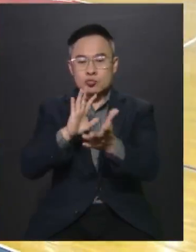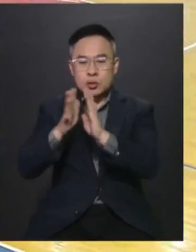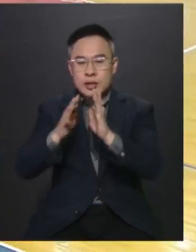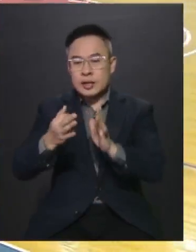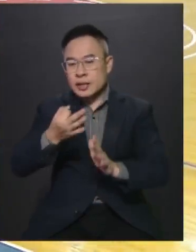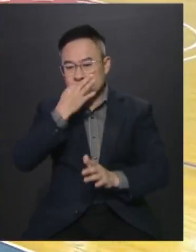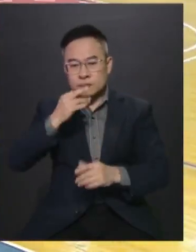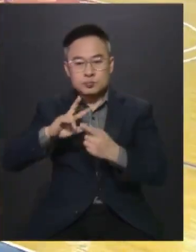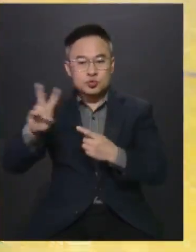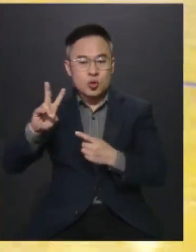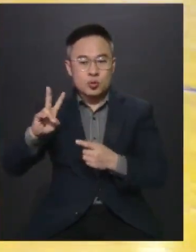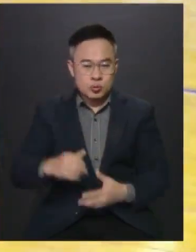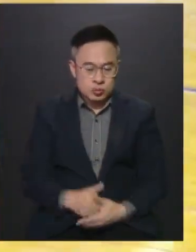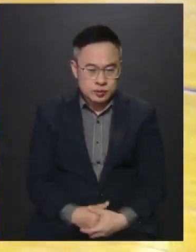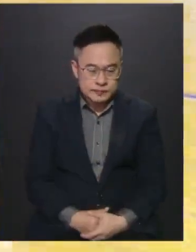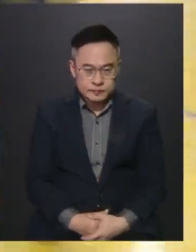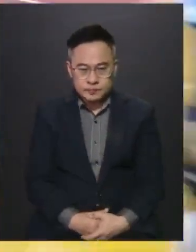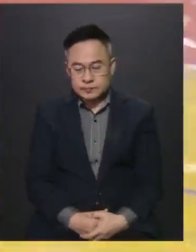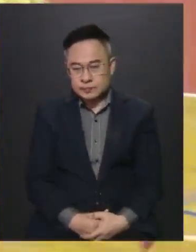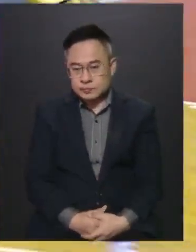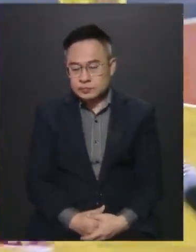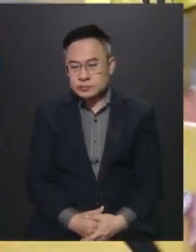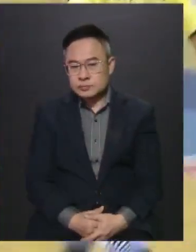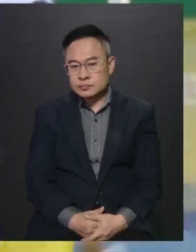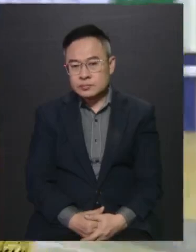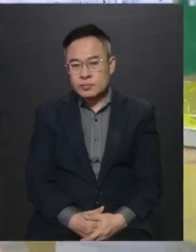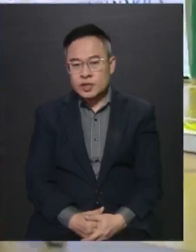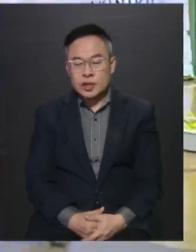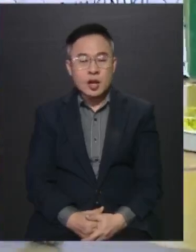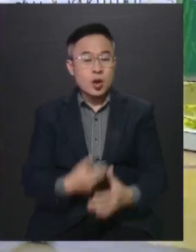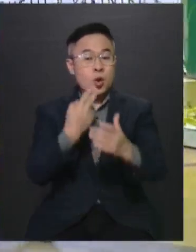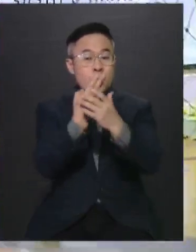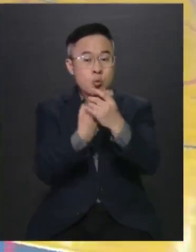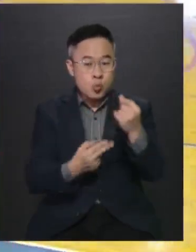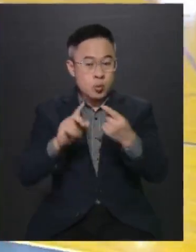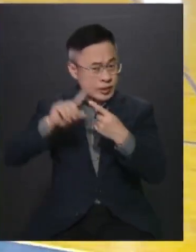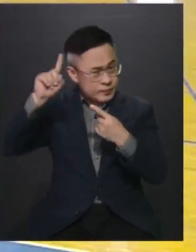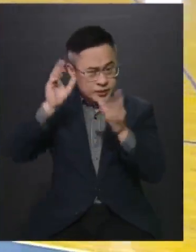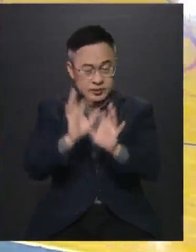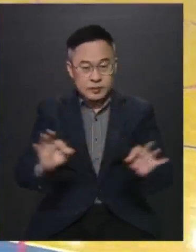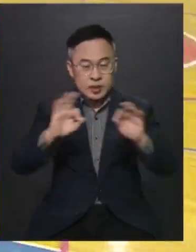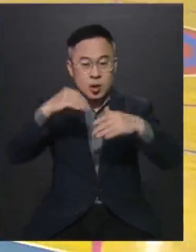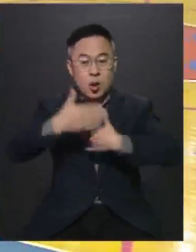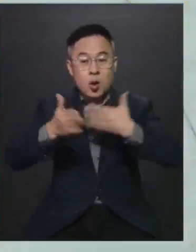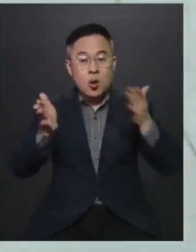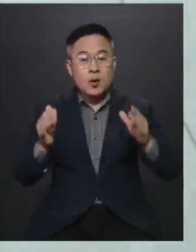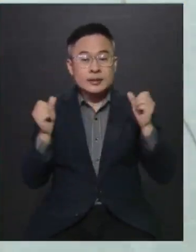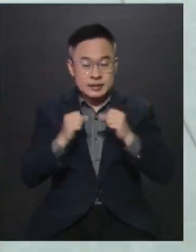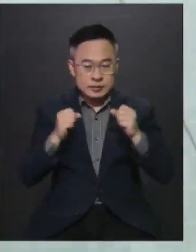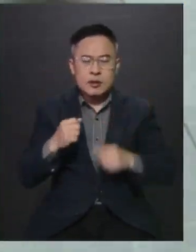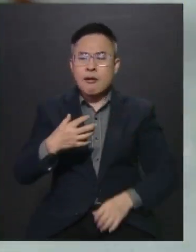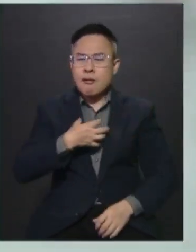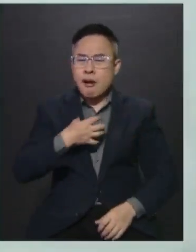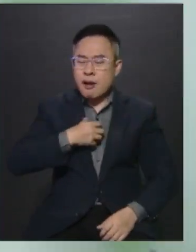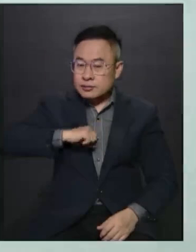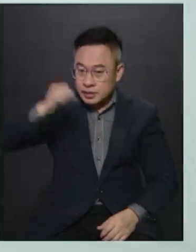ไปก่อนหน้านี้แล้วครับ ส่วนอีก1คู่ที่ถือว่าเป็นคู่ไฮไลท์นะคะนั่นก็คือห้องเย็นท่าข้ามค่ะที่ต้องการคว้า